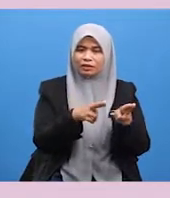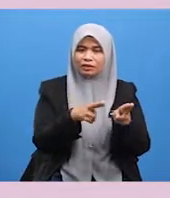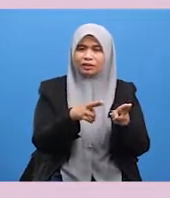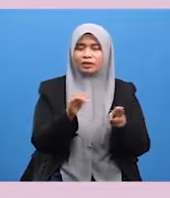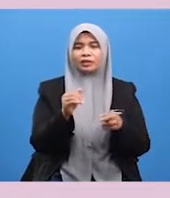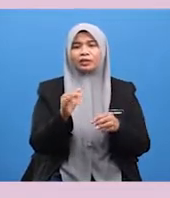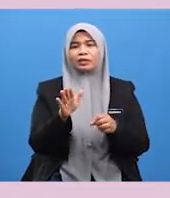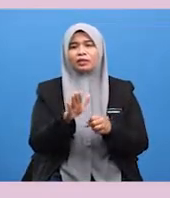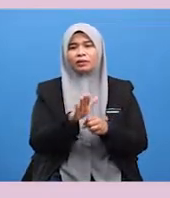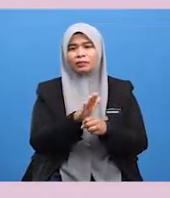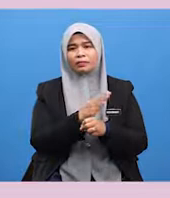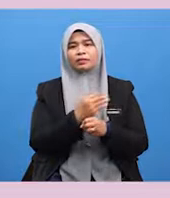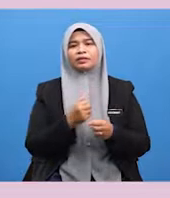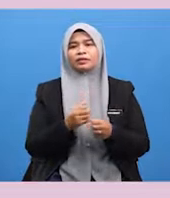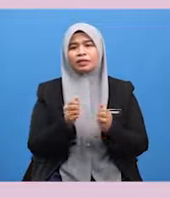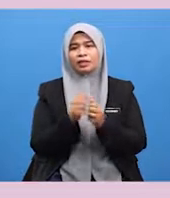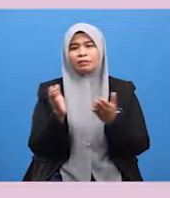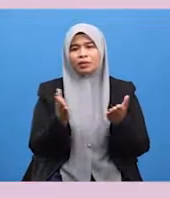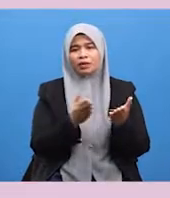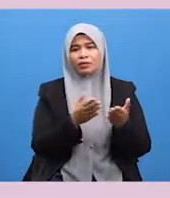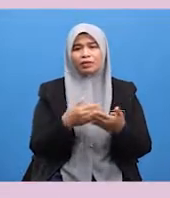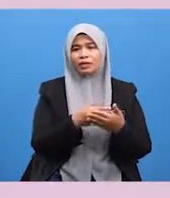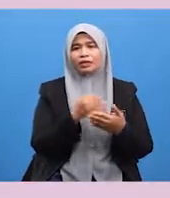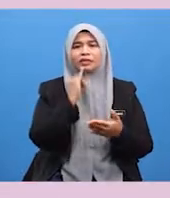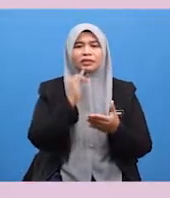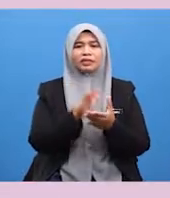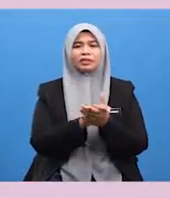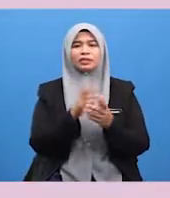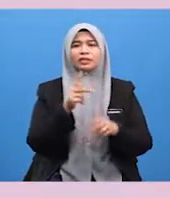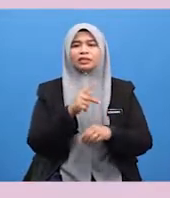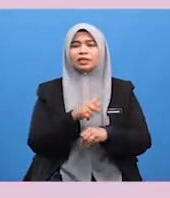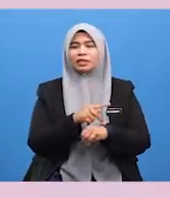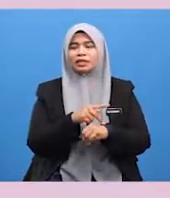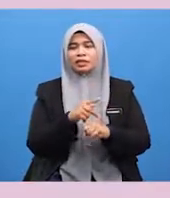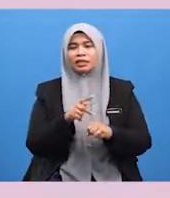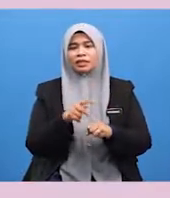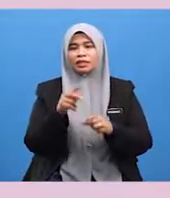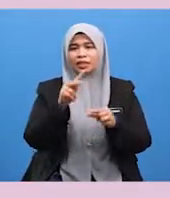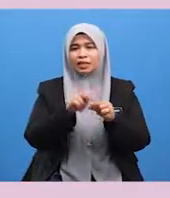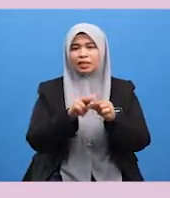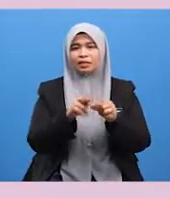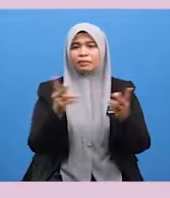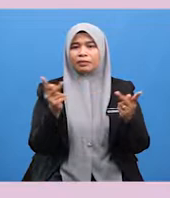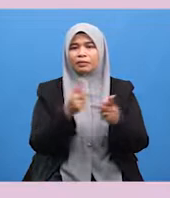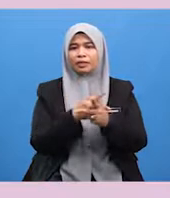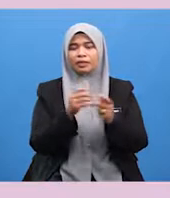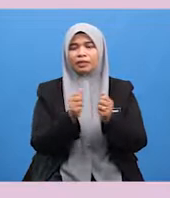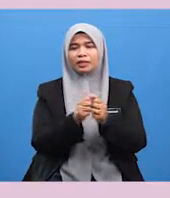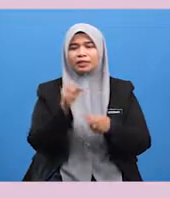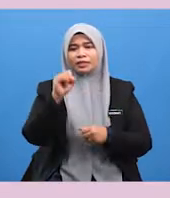rapi dengan membawa anak isteri ketika di Kelang berperang dengan Siam.